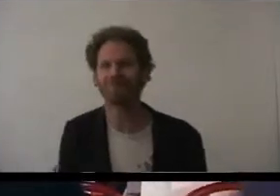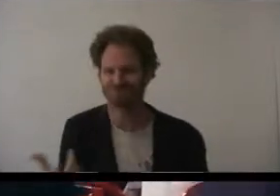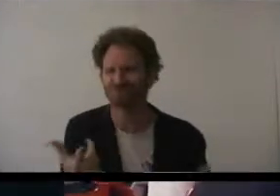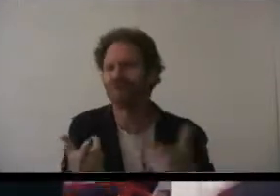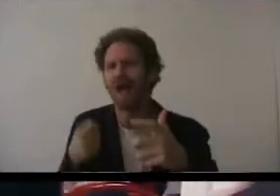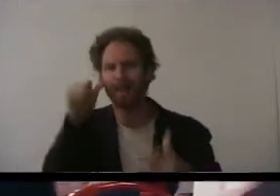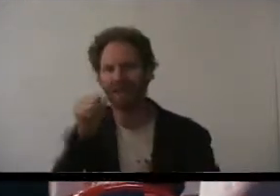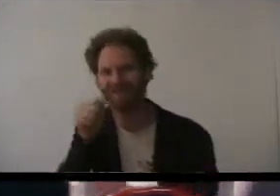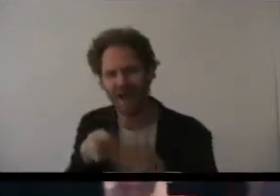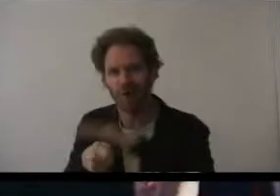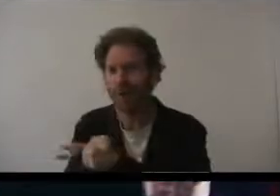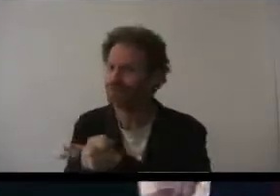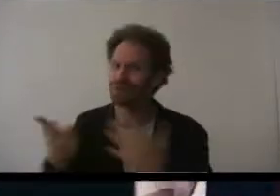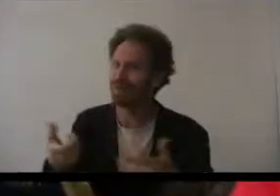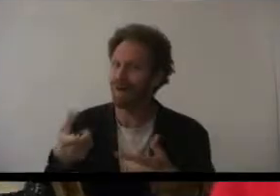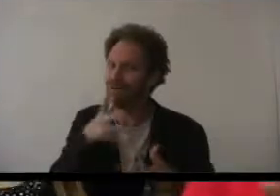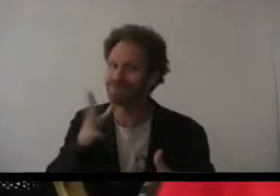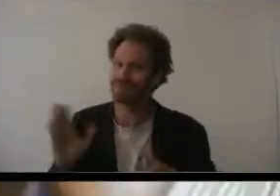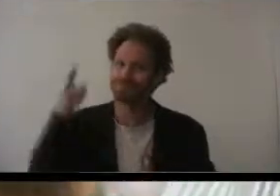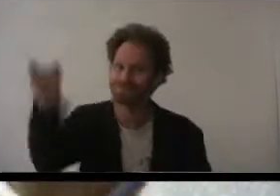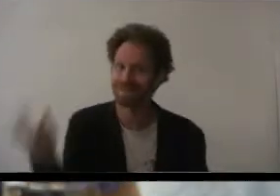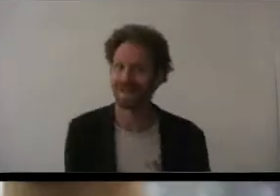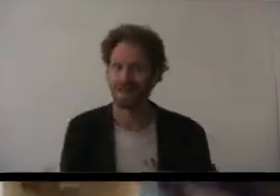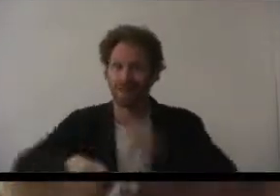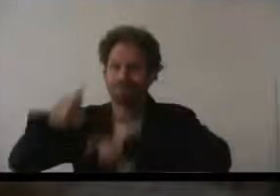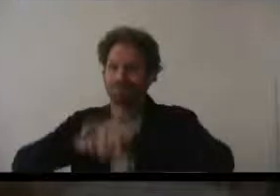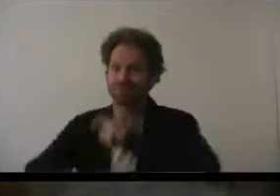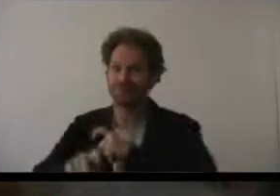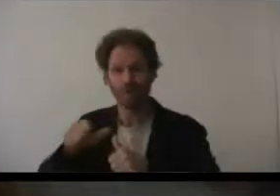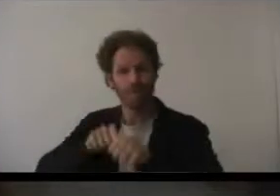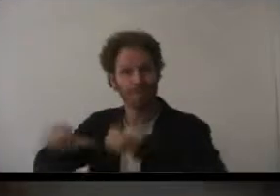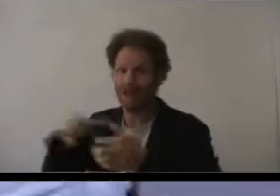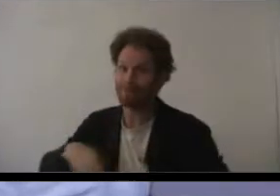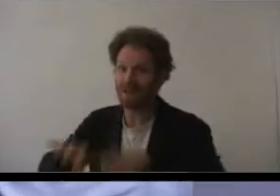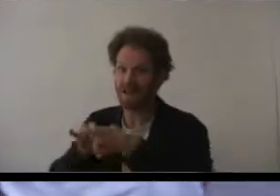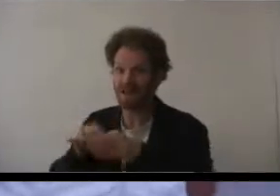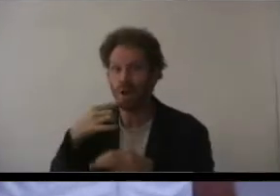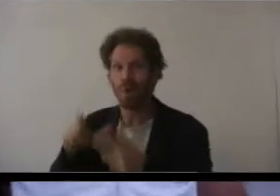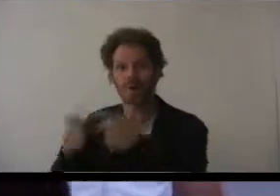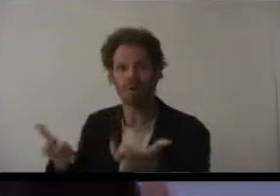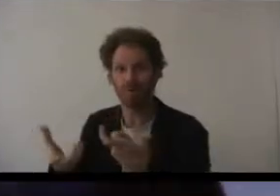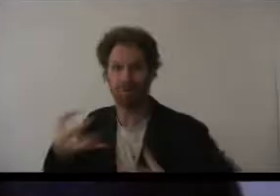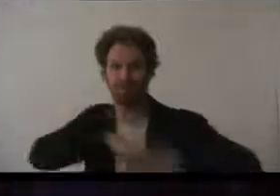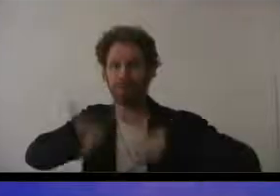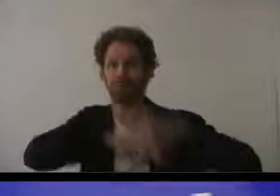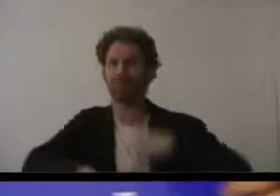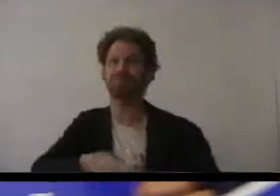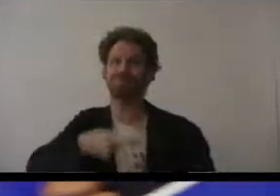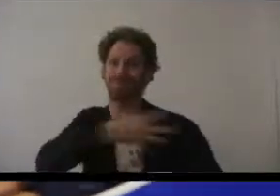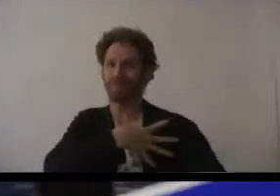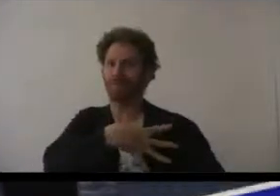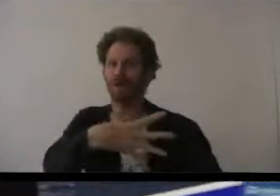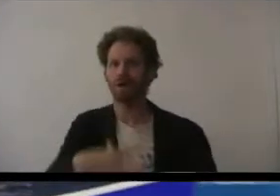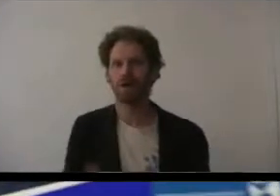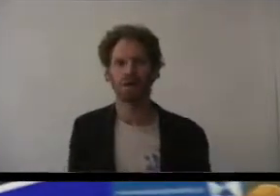un fait acquis. Que personne ne reviendrait dessus. Et qu'il faut moderniser notre pays. Pour que les entreprises soient compétitives. Pour que